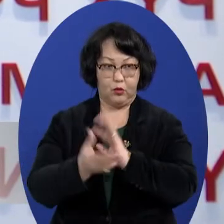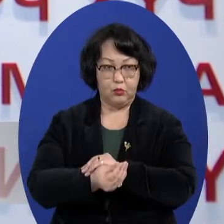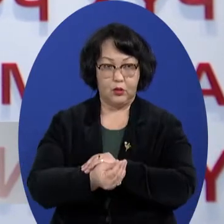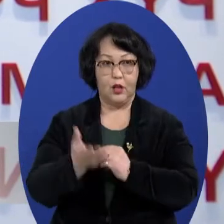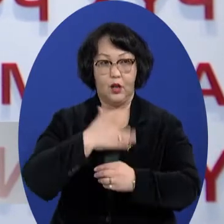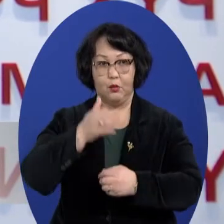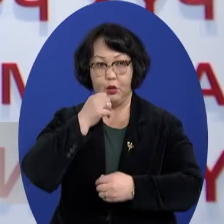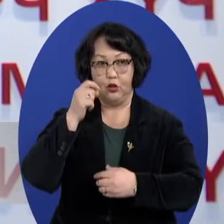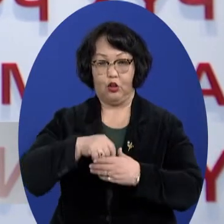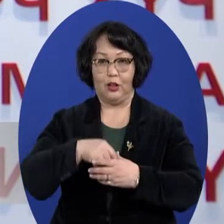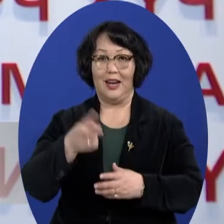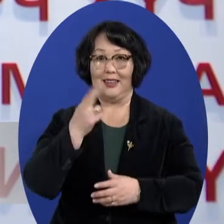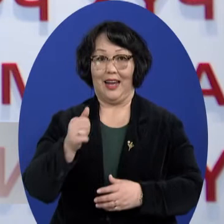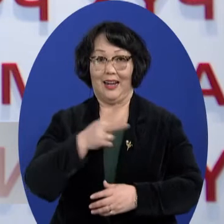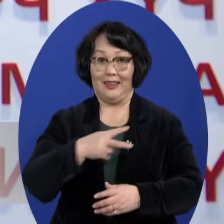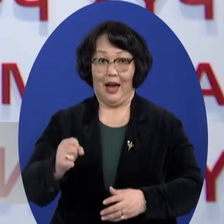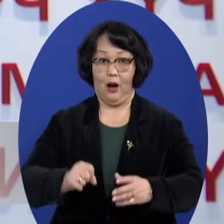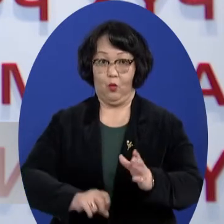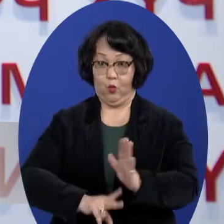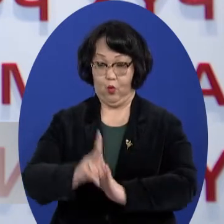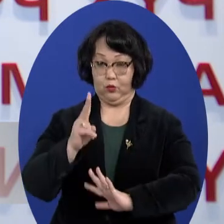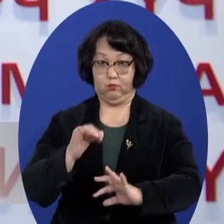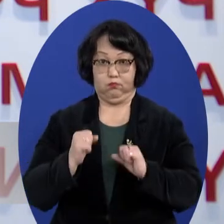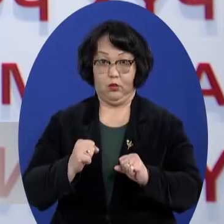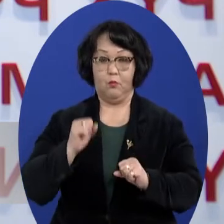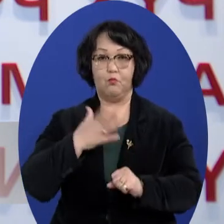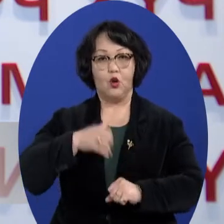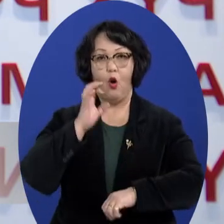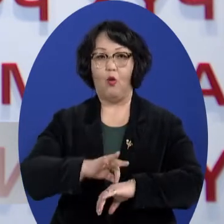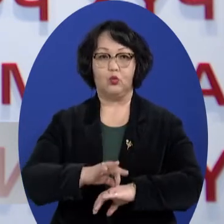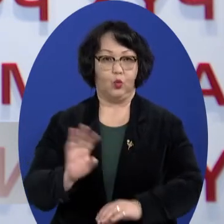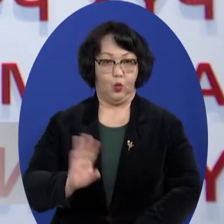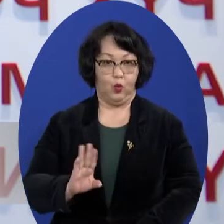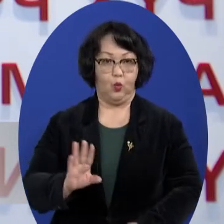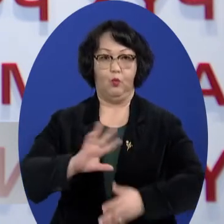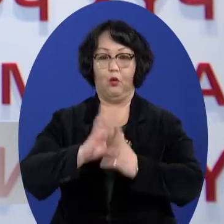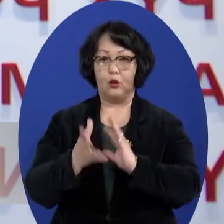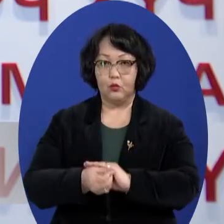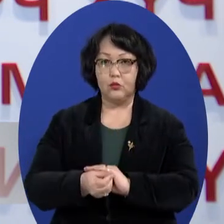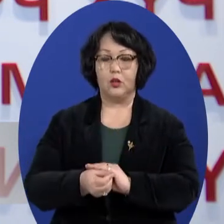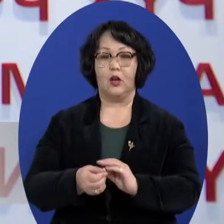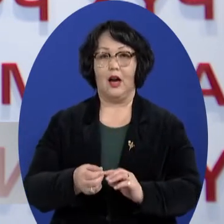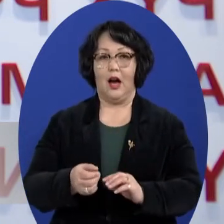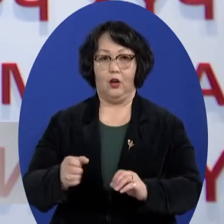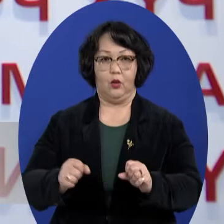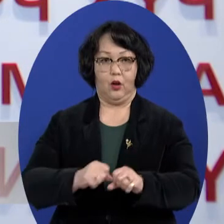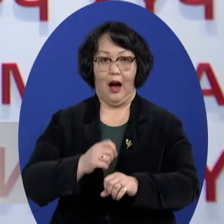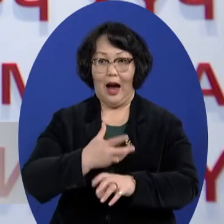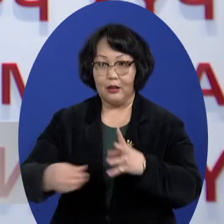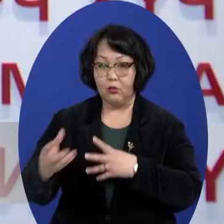үүссэн тохиолдолд өвчлөхгүй. Гэхдээ халдвар энэ ойр орчин байхад тэр халдвар авж л